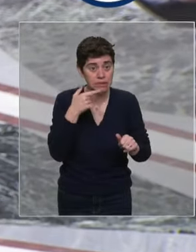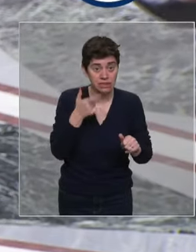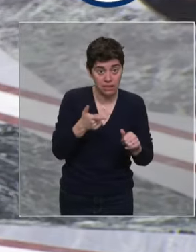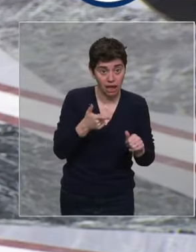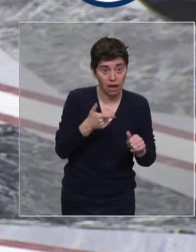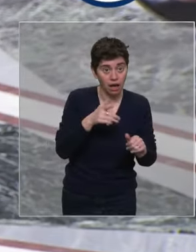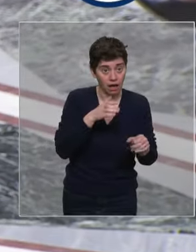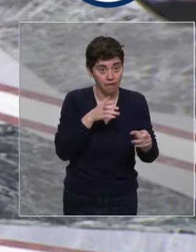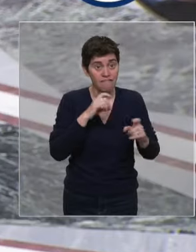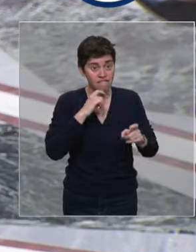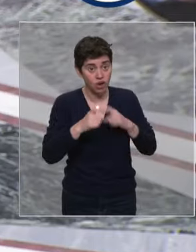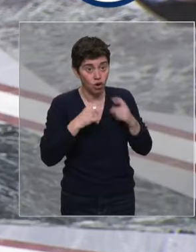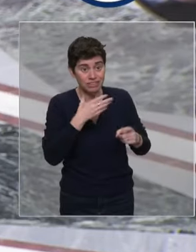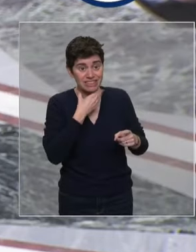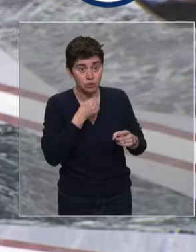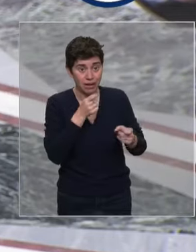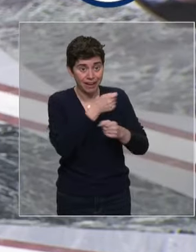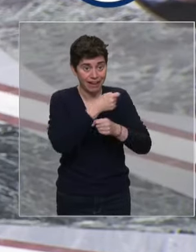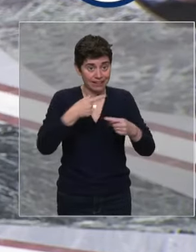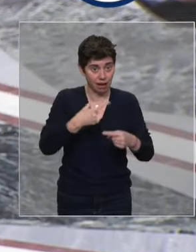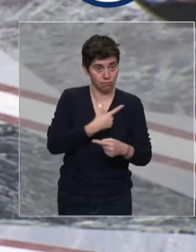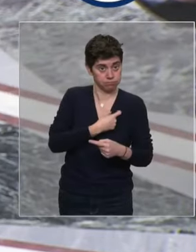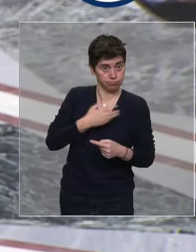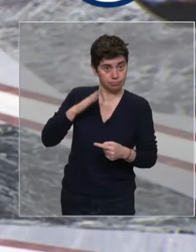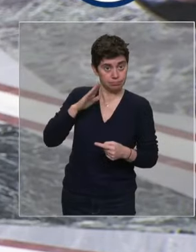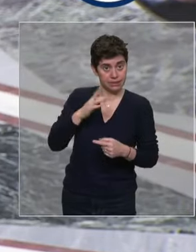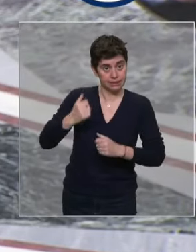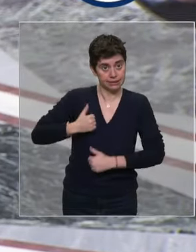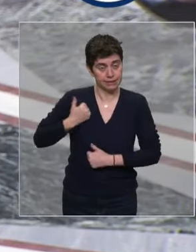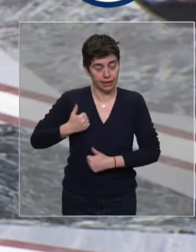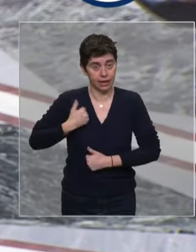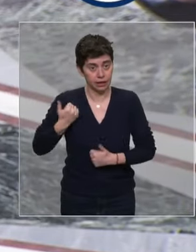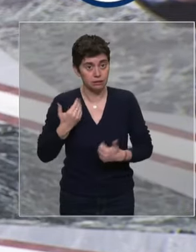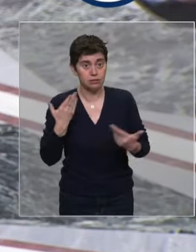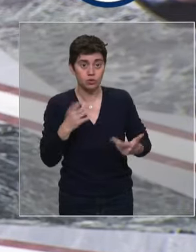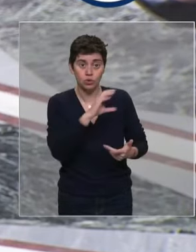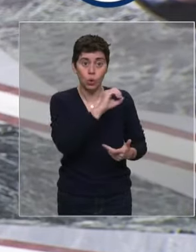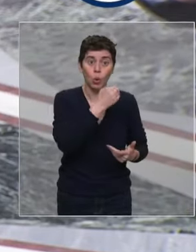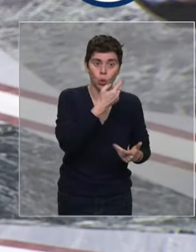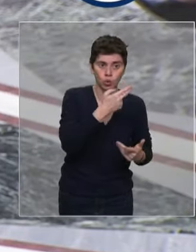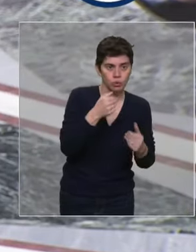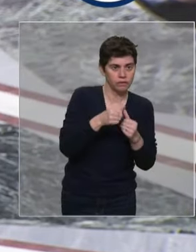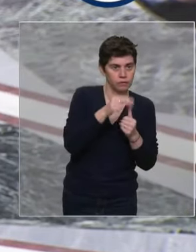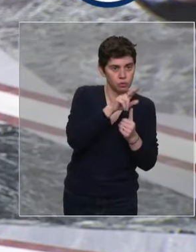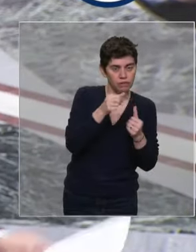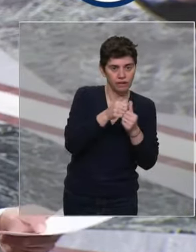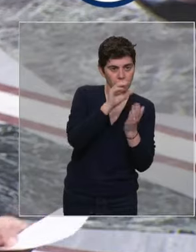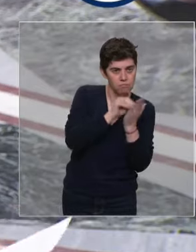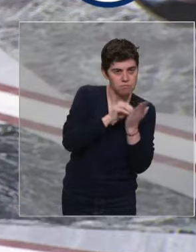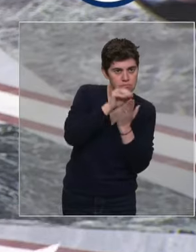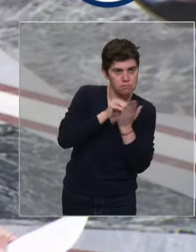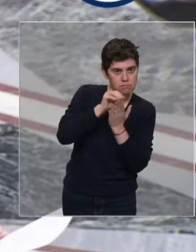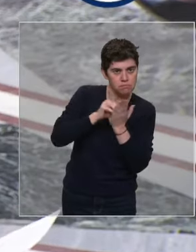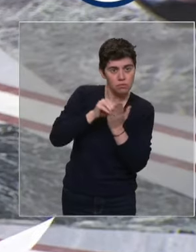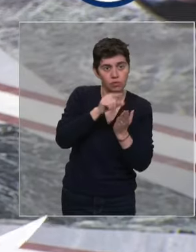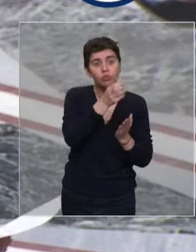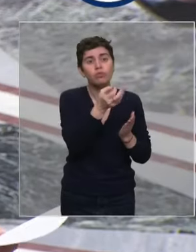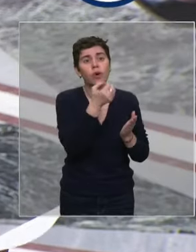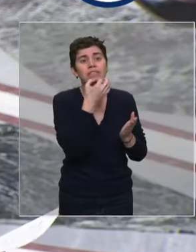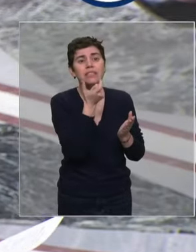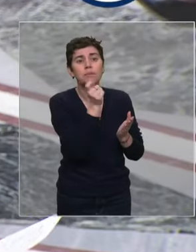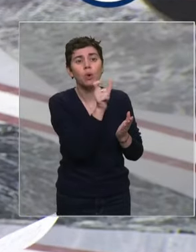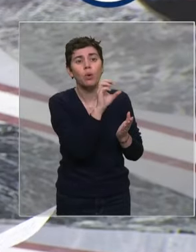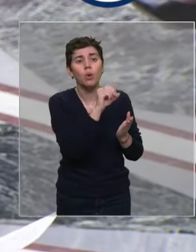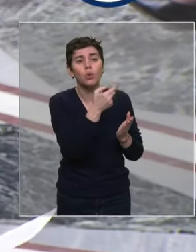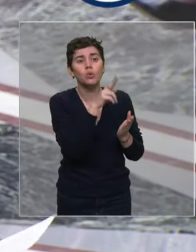guerre. Récemment, l'ONU, d'ailleurs, les a récemment documentées. Vous citez souvent l'ONU, mais nous avons